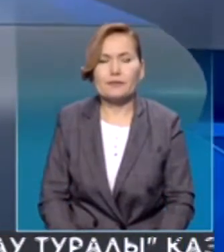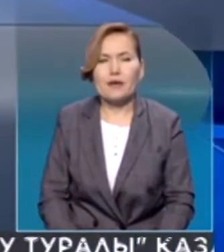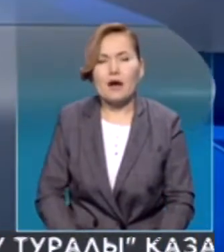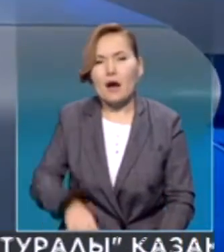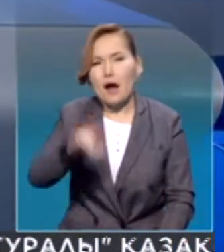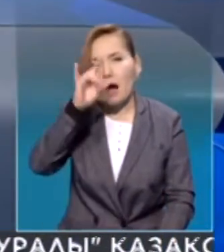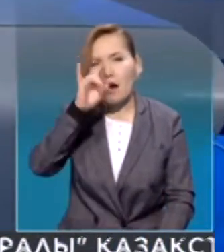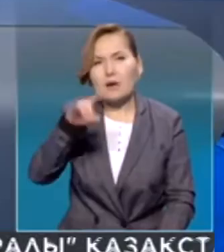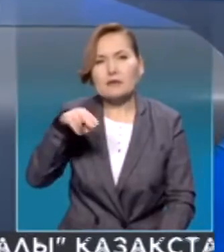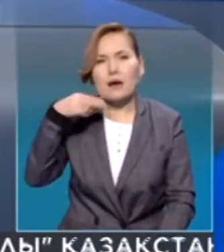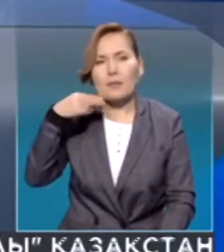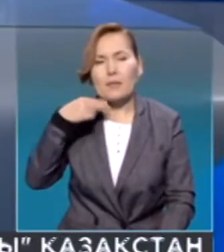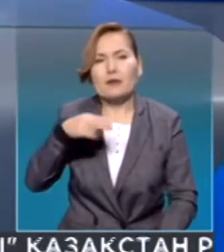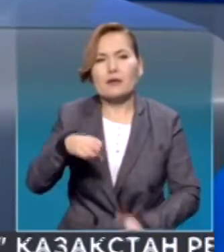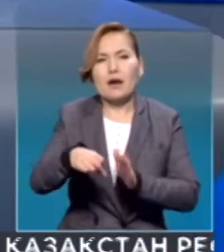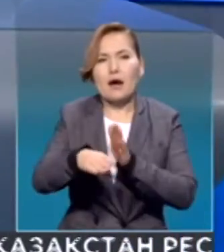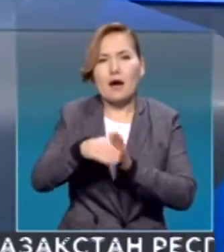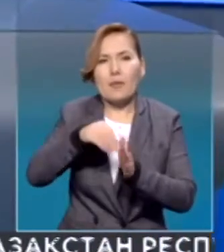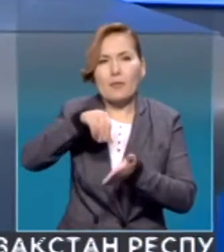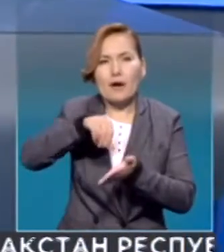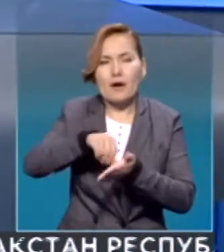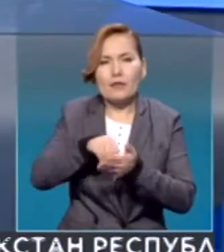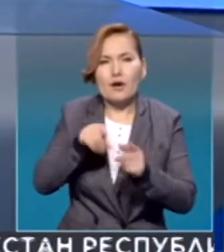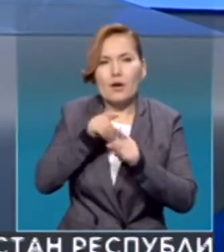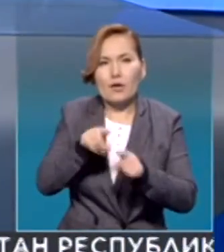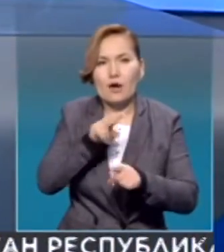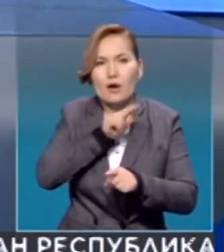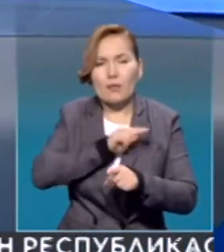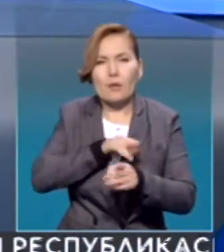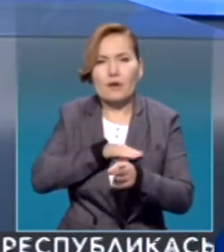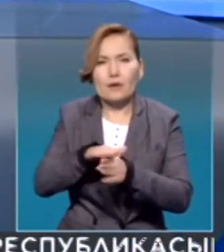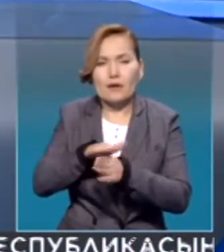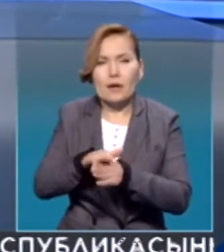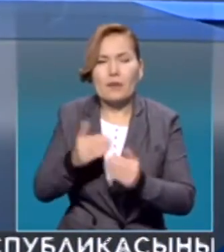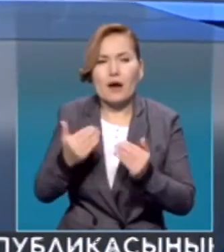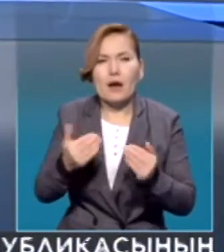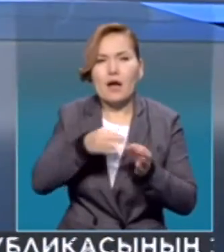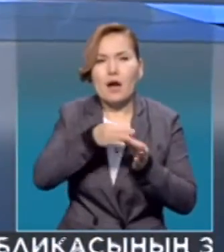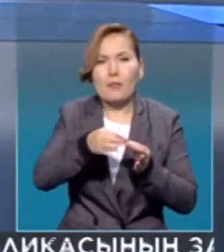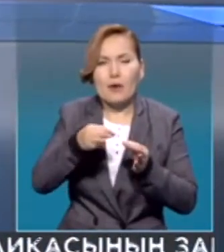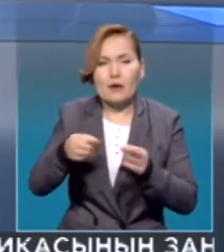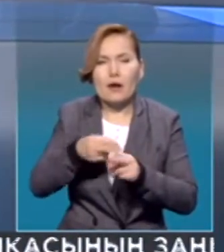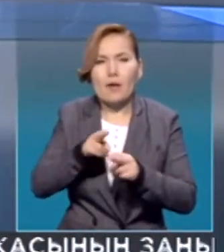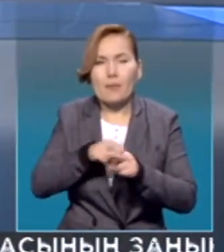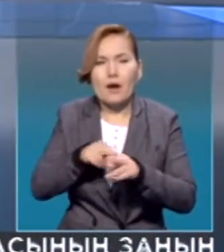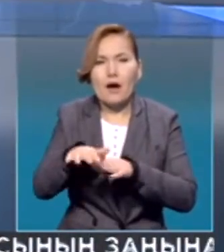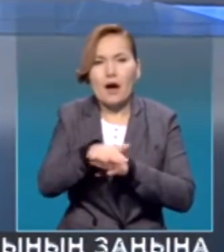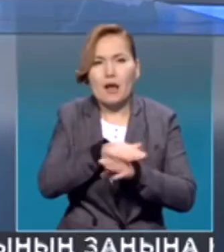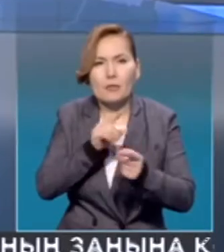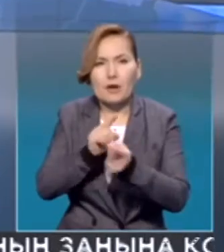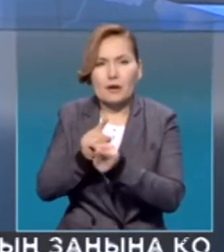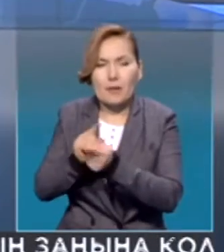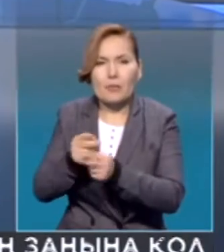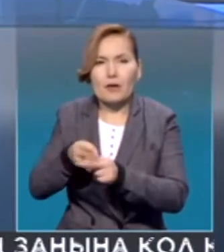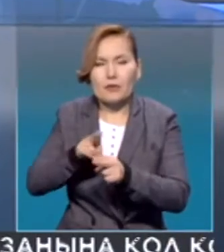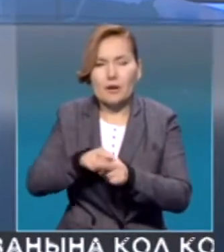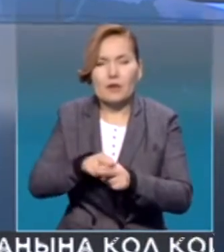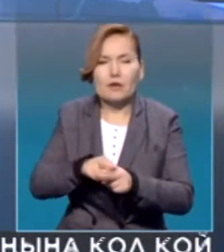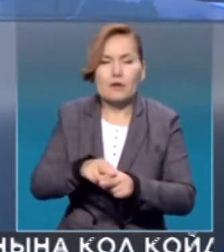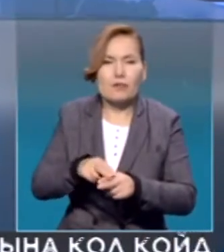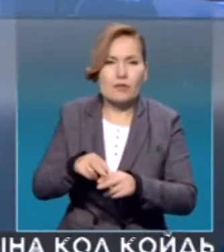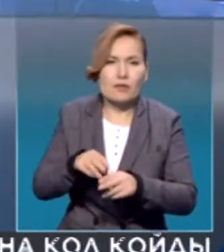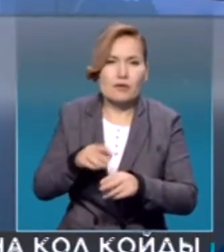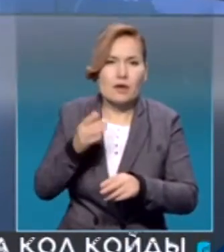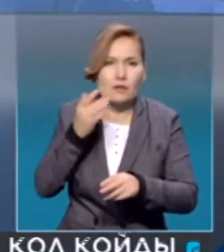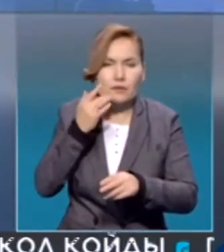Ел президенттігіне кандидаттардың үгіт-насихат жұмыстары қыза түсті. Қазір жер-жердегі штаб өкілдері сайлаушылармен кездесіп, кандидаттар да ел аралап жүр.